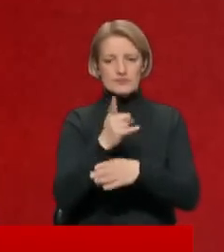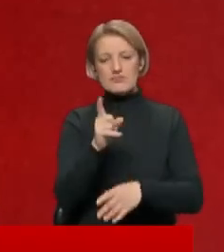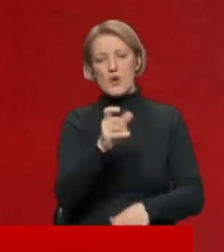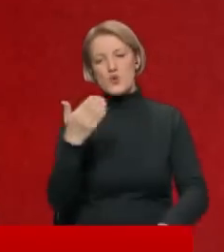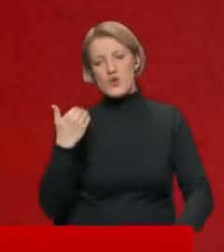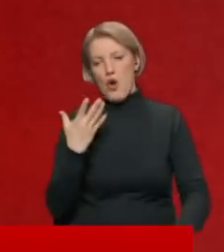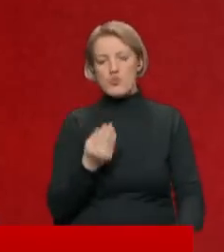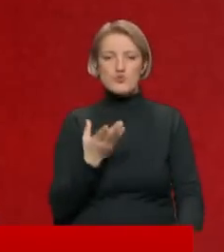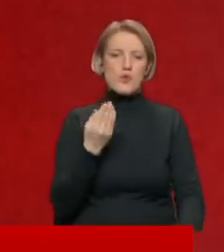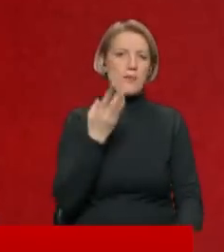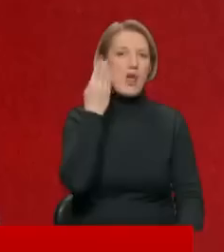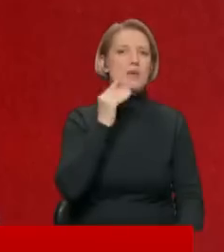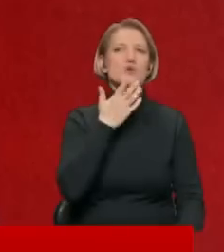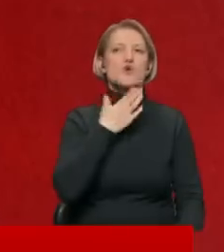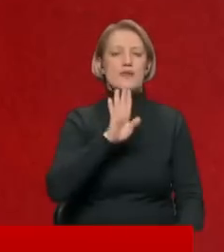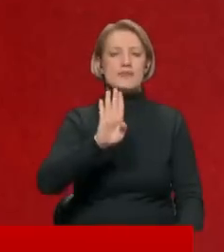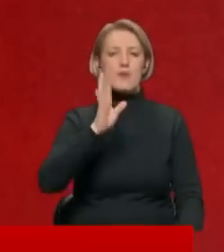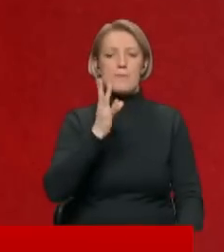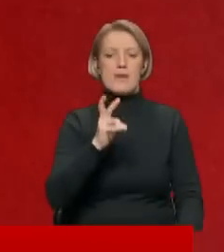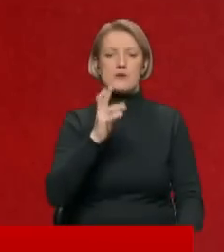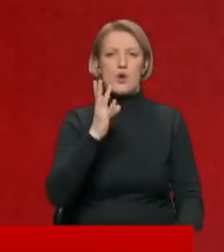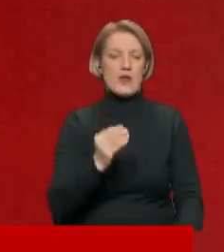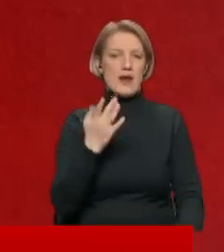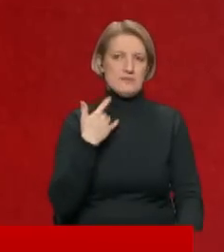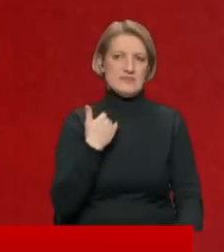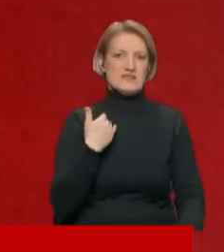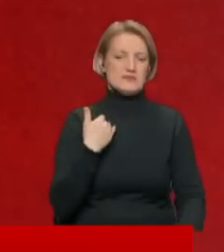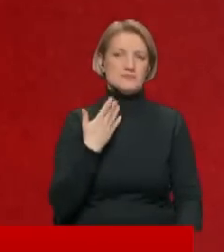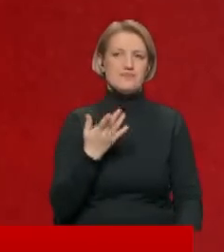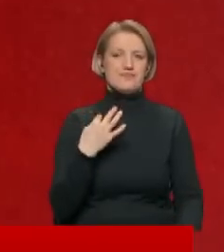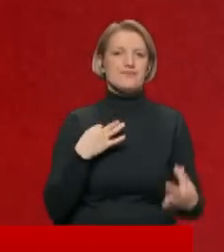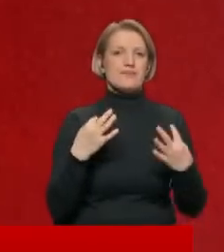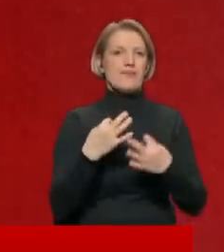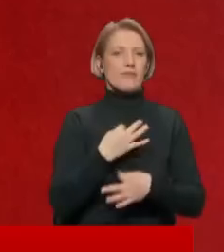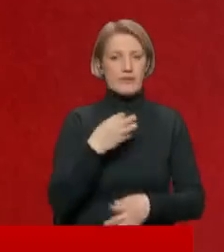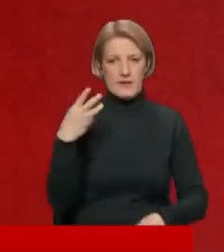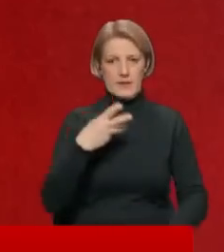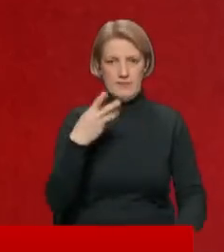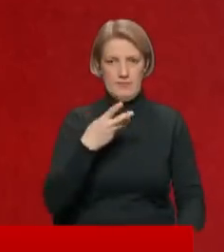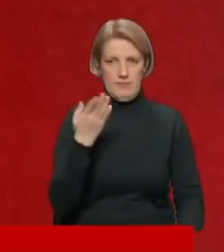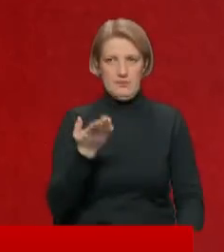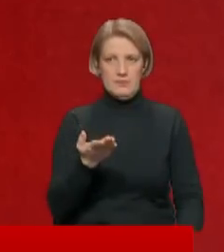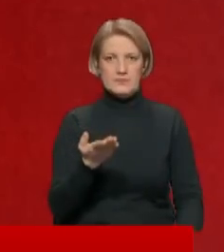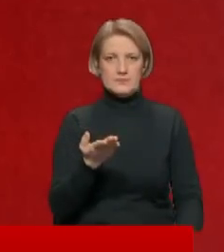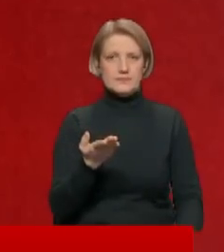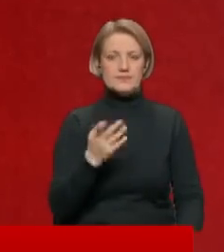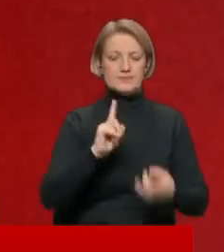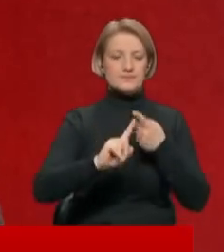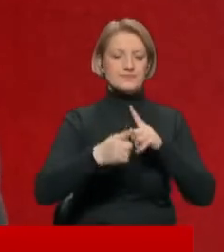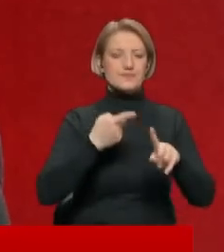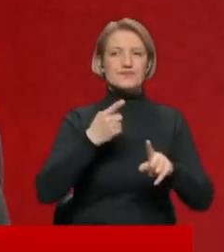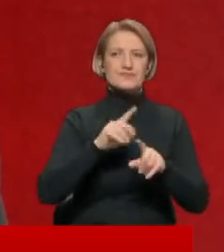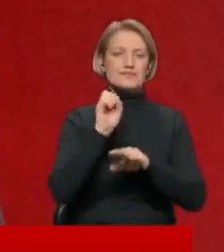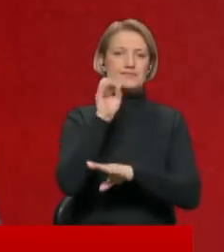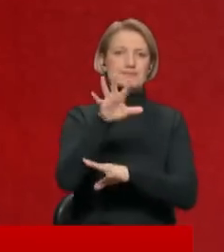olmuş olmamış bunu da bir manası yok ama Demokrat Parti olarak bizim kavramımız şu sayın Erdoğan'ın siyasi